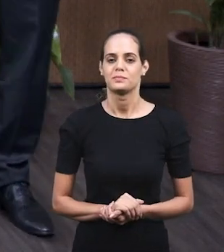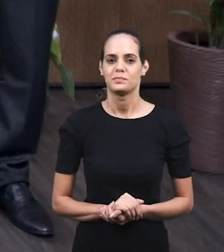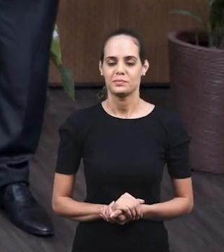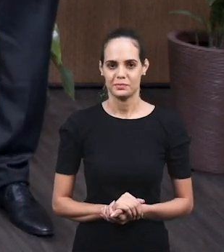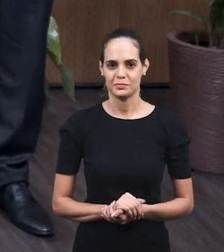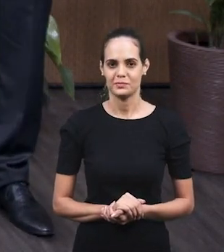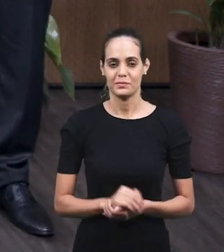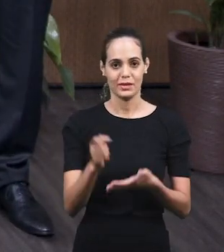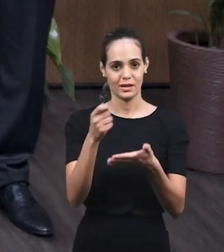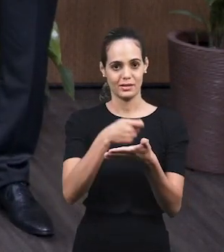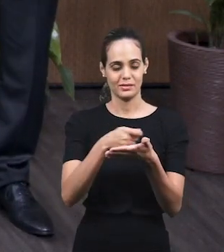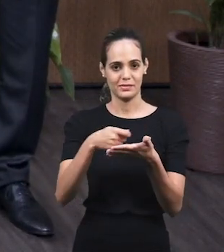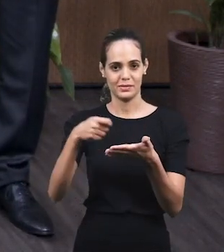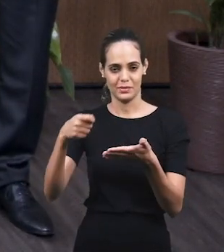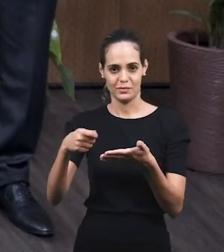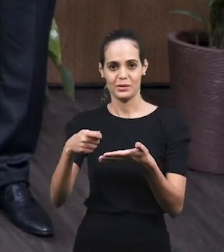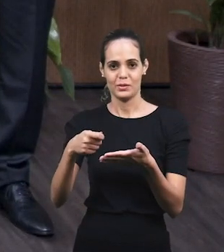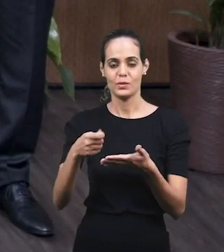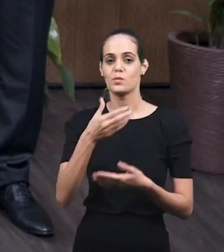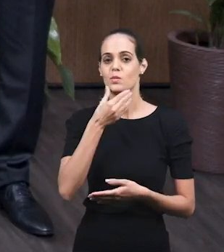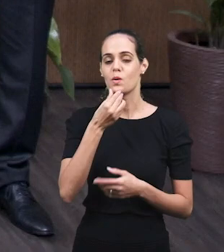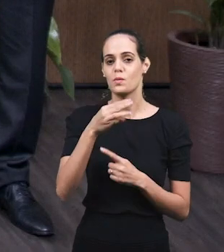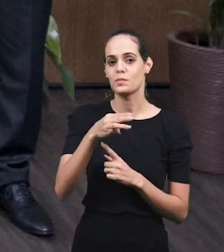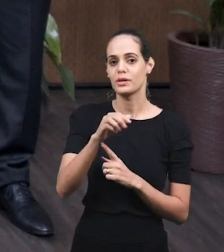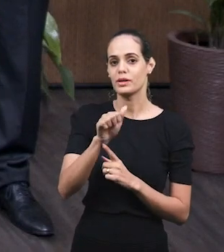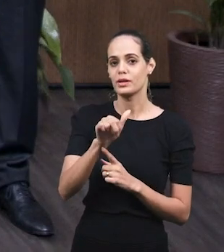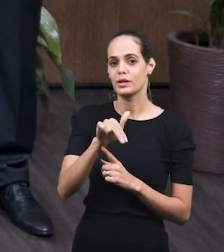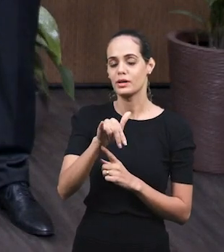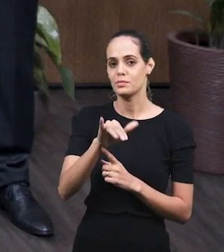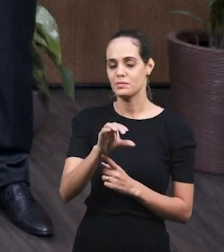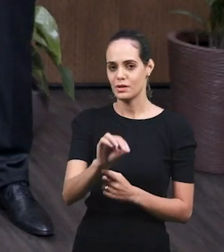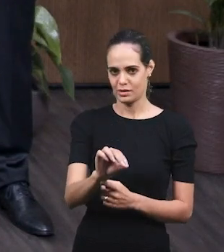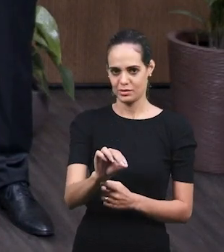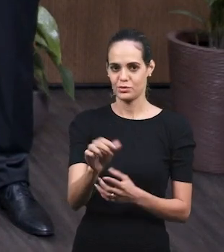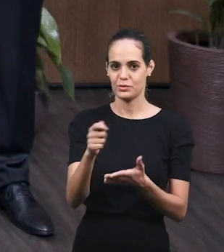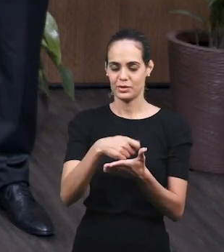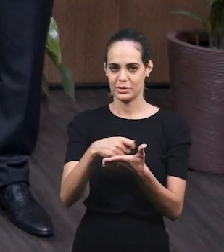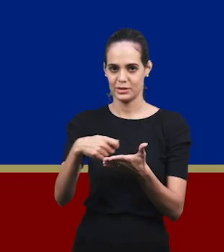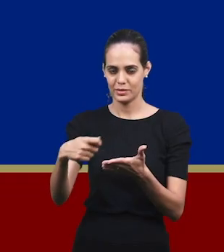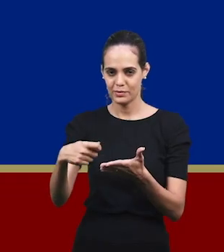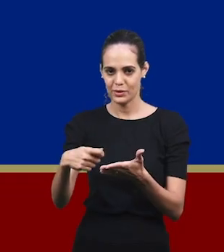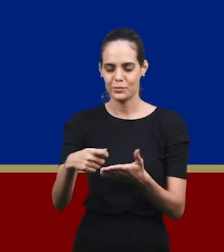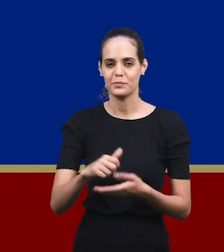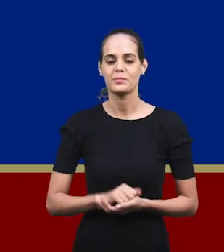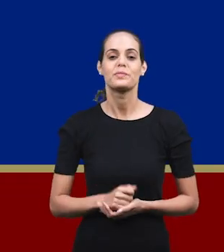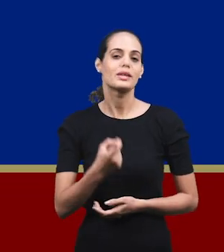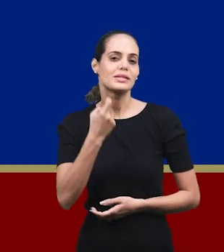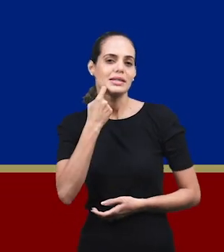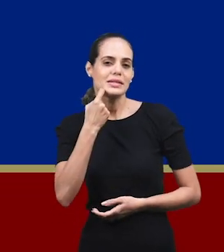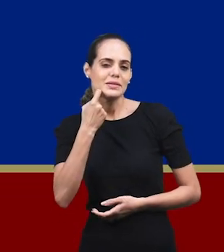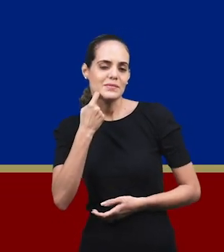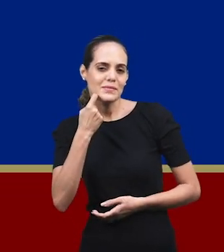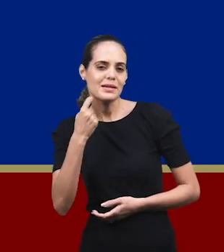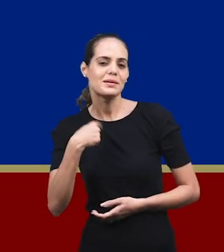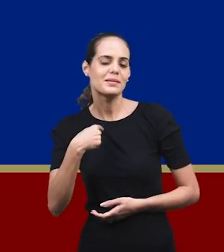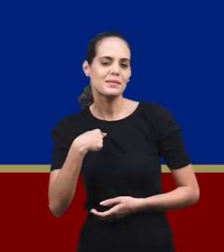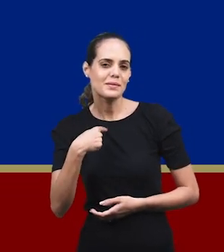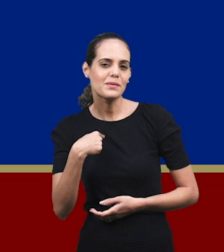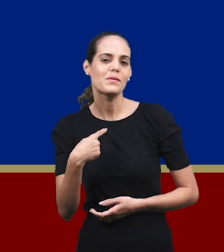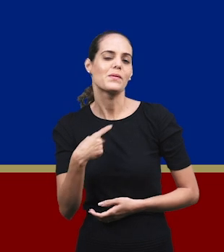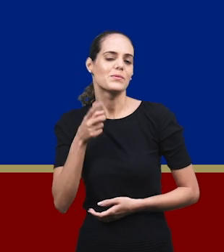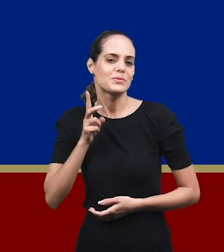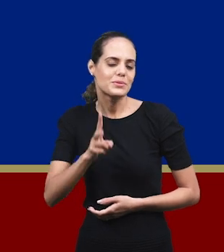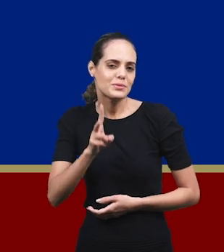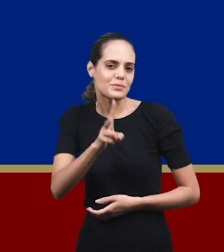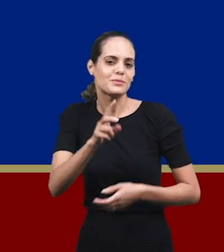de Santa Catarina, la ville d'Itapuã, un message envoyé par Mario Ferreira Soares qui nous dit